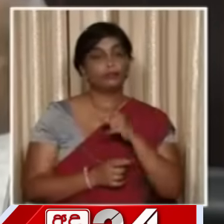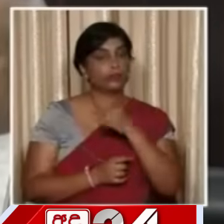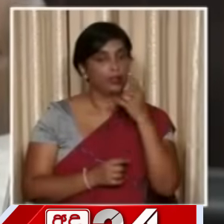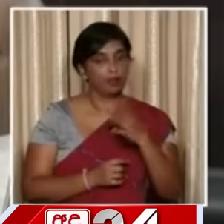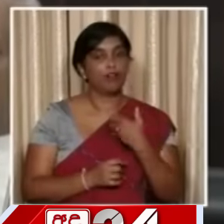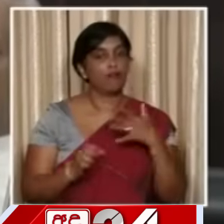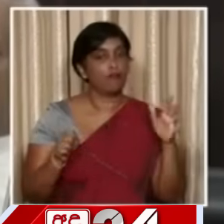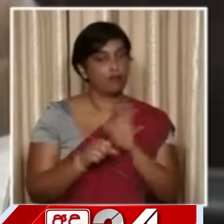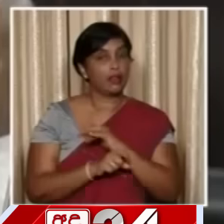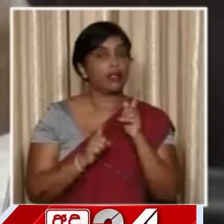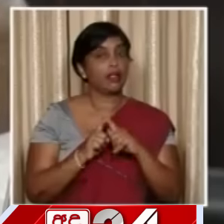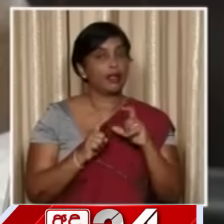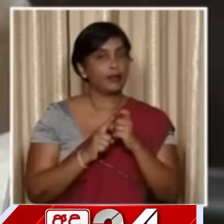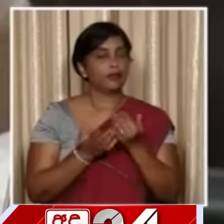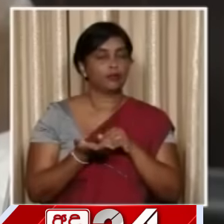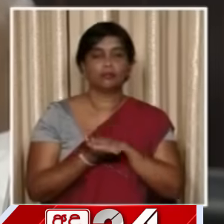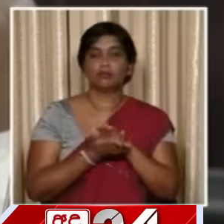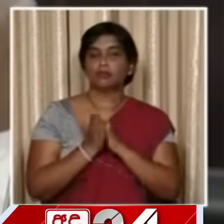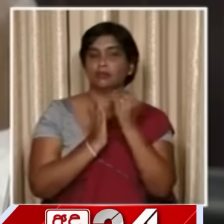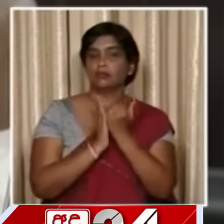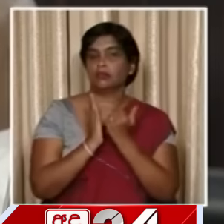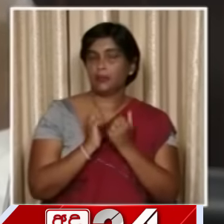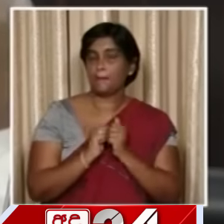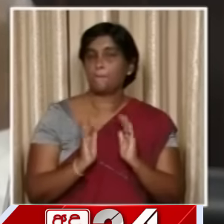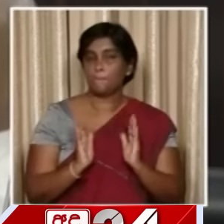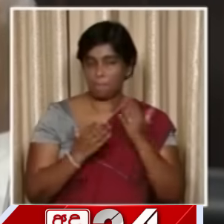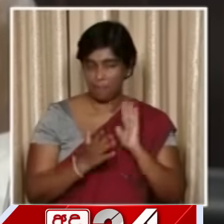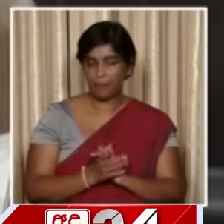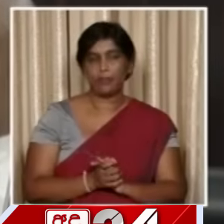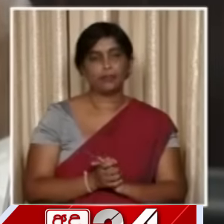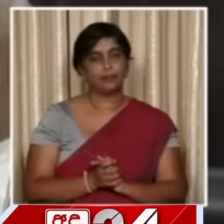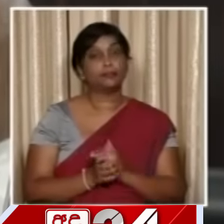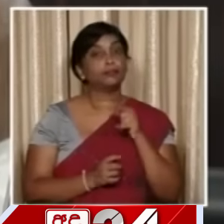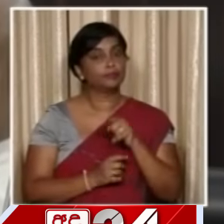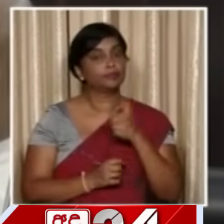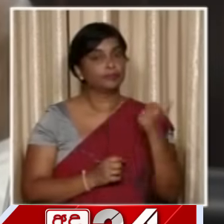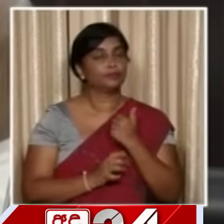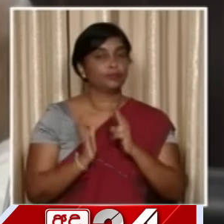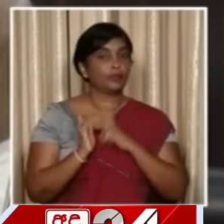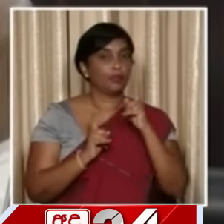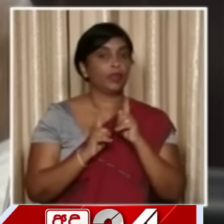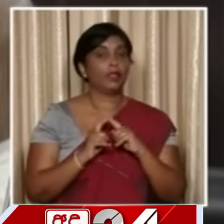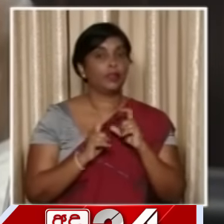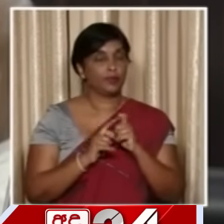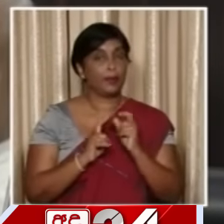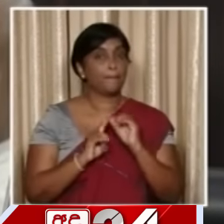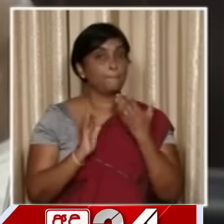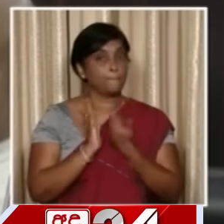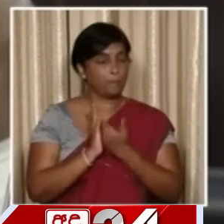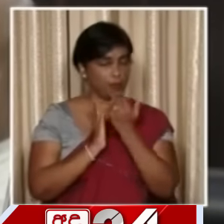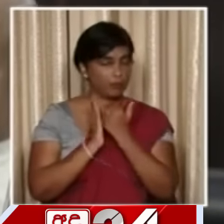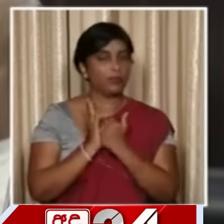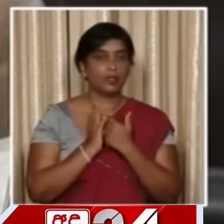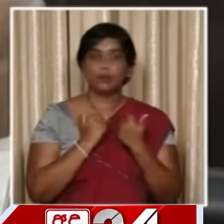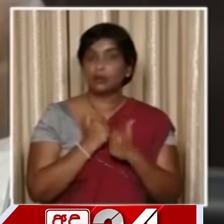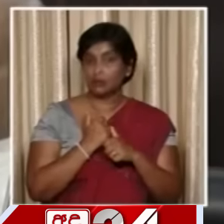අපි පූර්ණ අධ්‍යාපන ප්‍රතිසංස්කරණ මාලාවක් ක්‍රියාත්මක කරනවා. මේ නව ජාතික අධ්‍යාපන ප්‍රතිපත්ති රාමුව